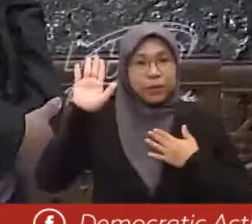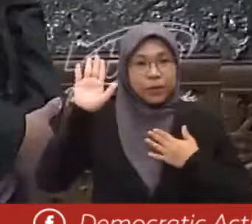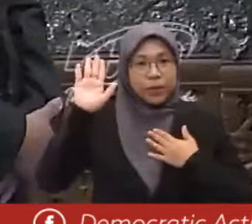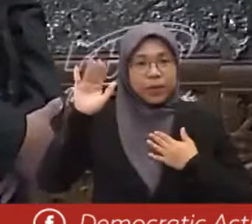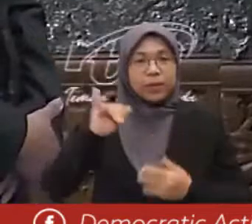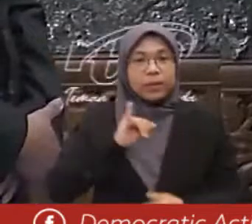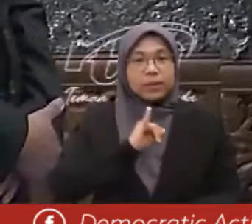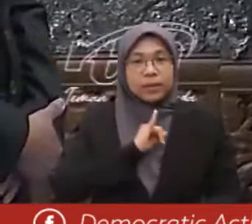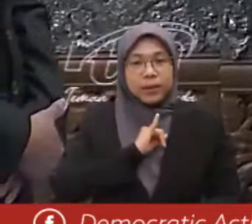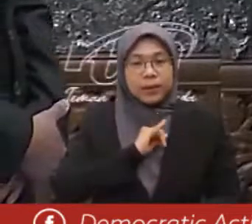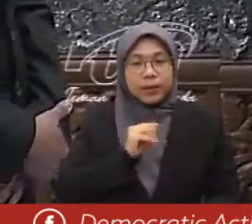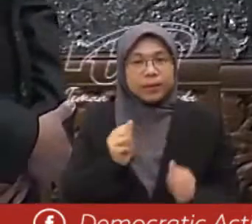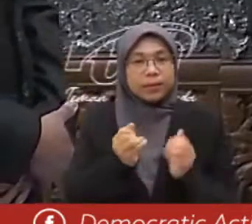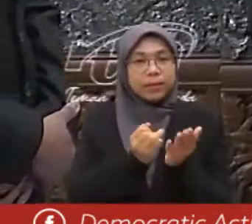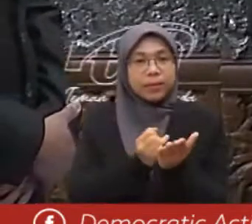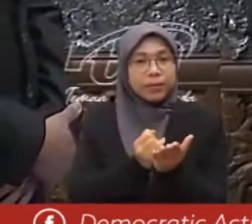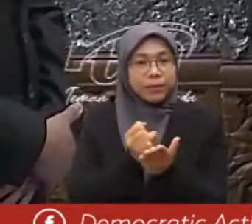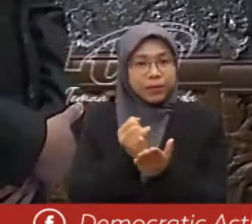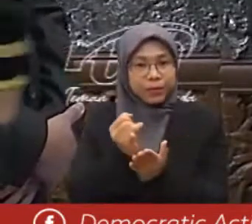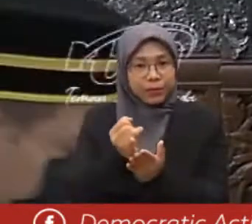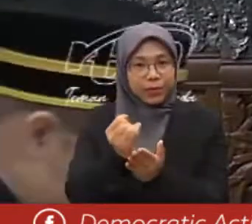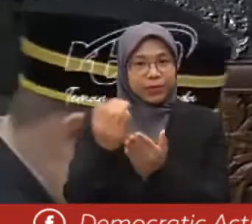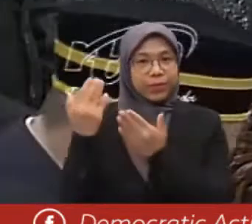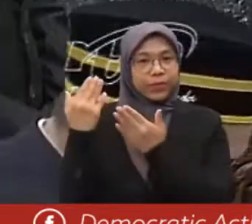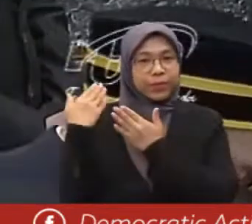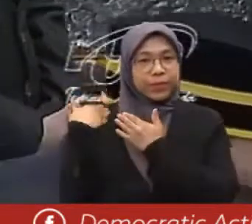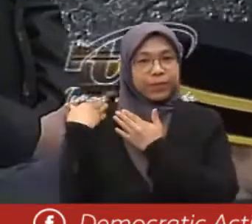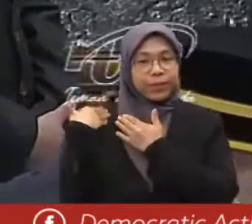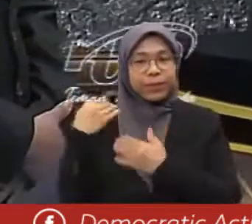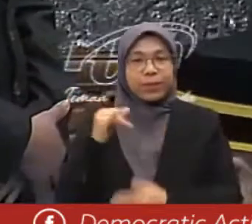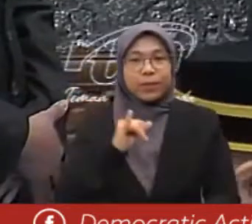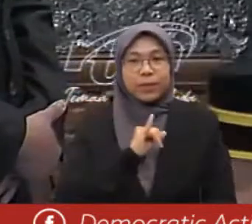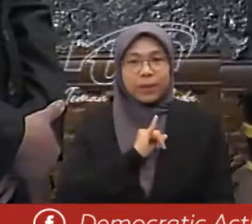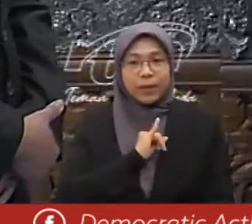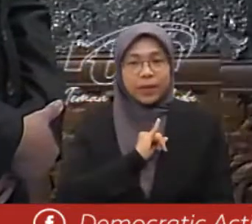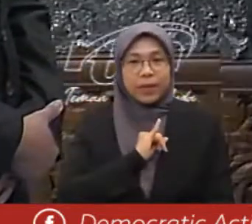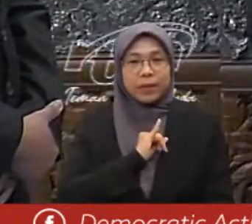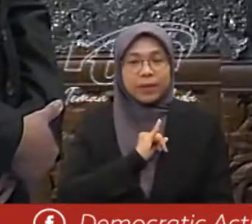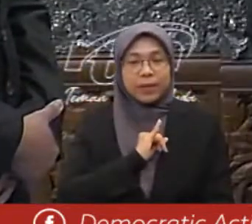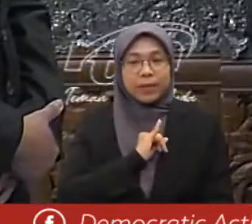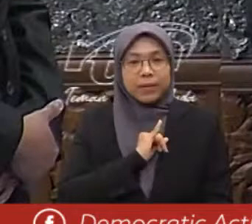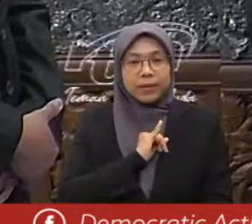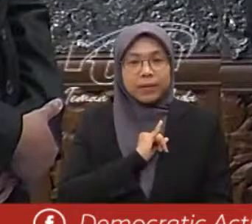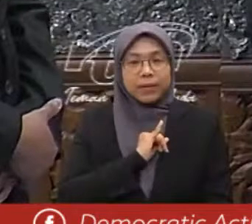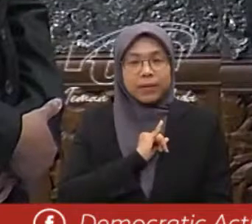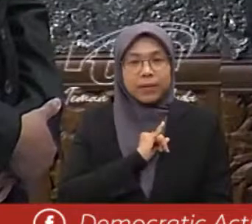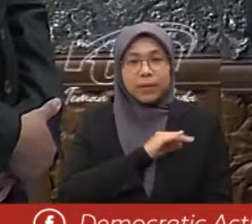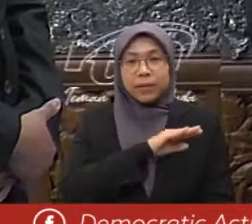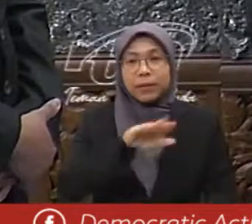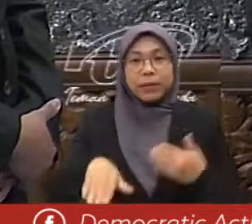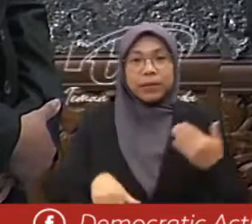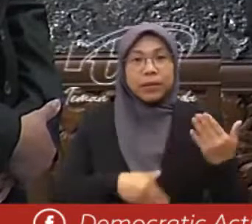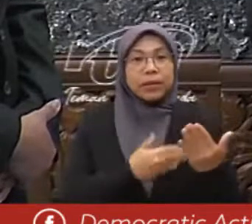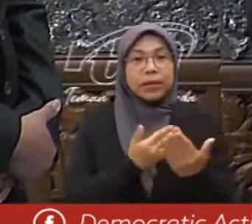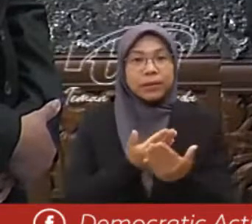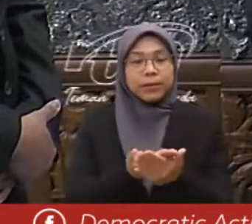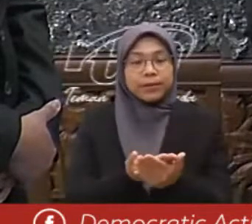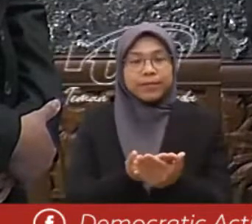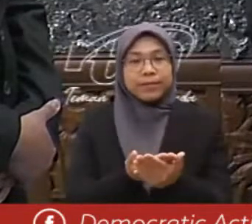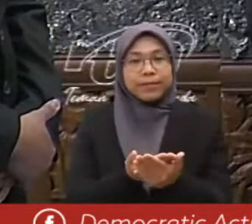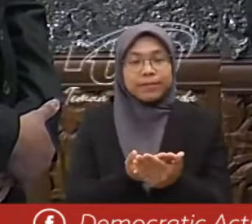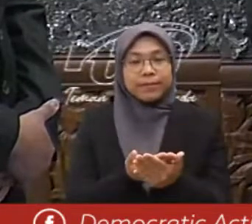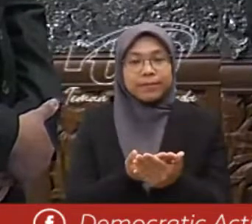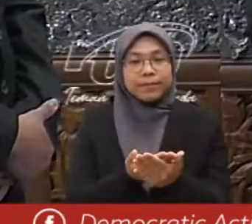bahwa saya akan dengan jujur menunaikan kewajiban saya sebagai yang demikian dengan segala daya upaya saya